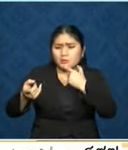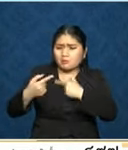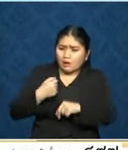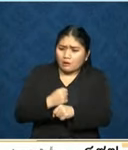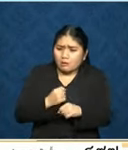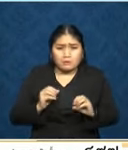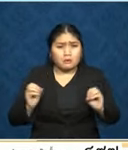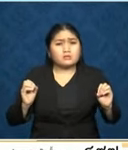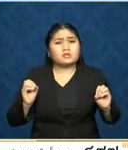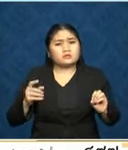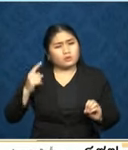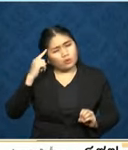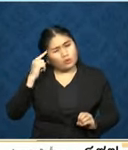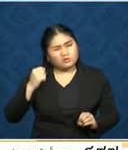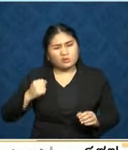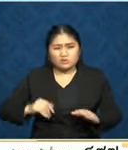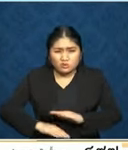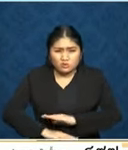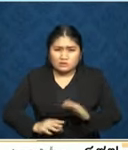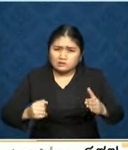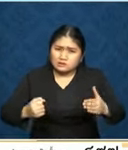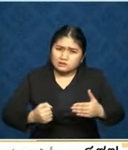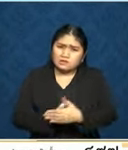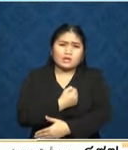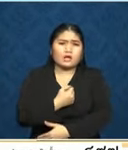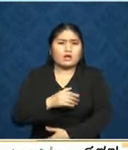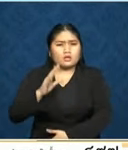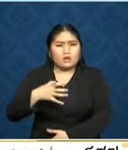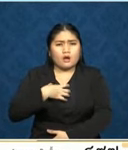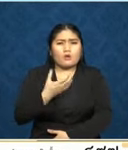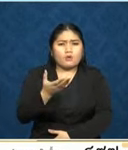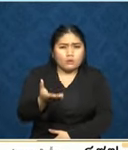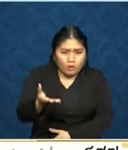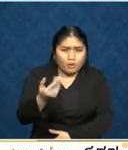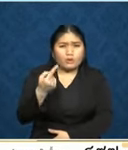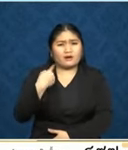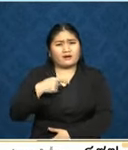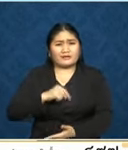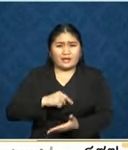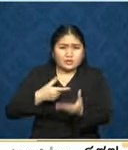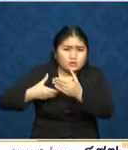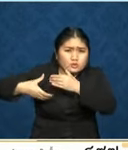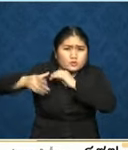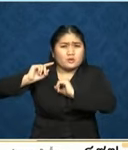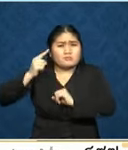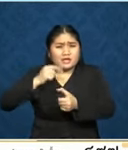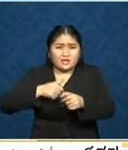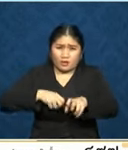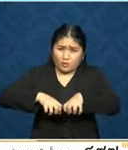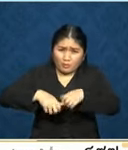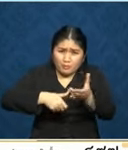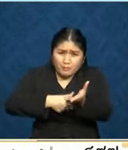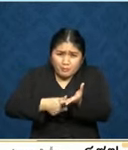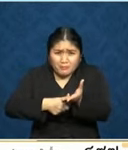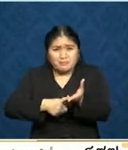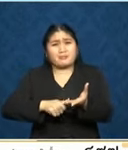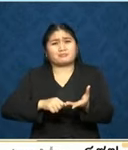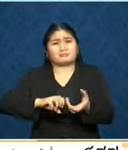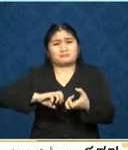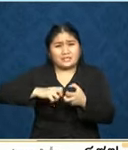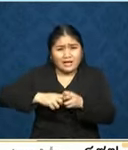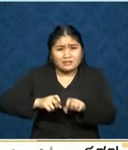ดายจึงขอเสนอให้ทบทวนโครงการใหม่พร้อมปรับกลไกในการบริหารจัดการไม่ให้ให้เกิดปัญหาดังที่